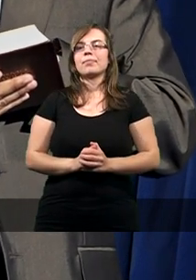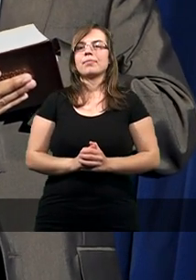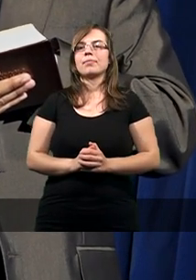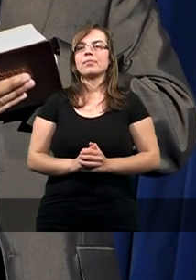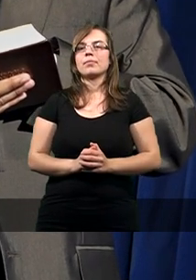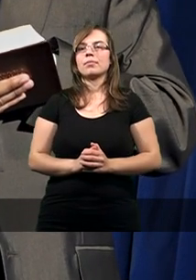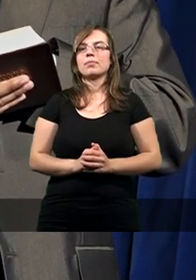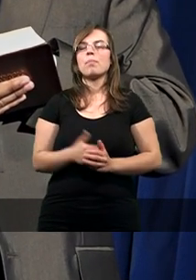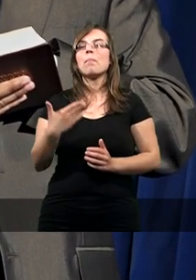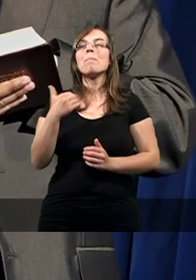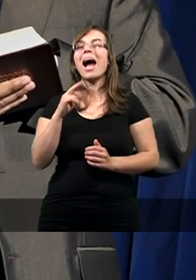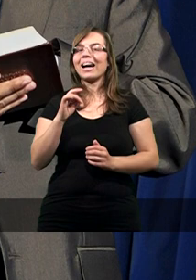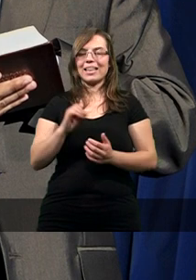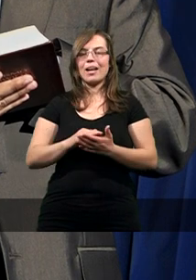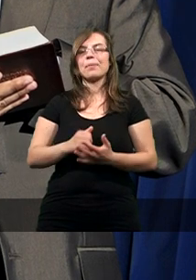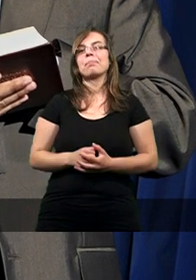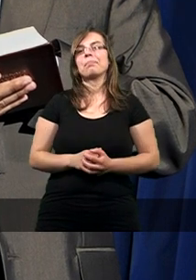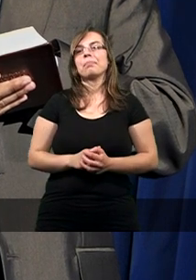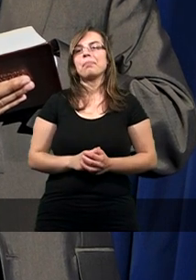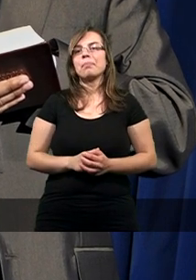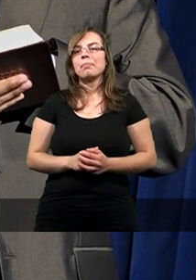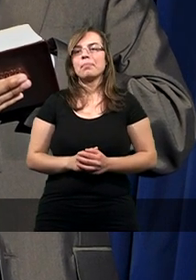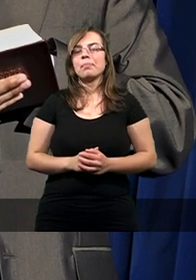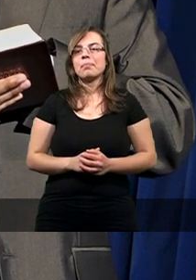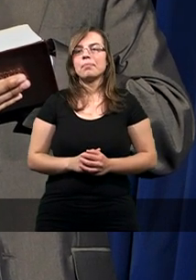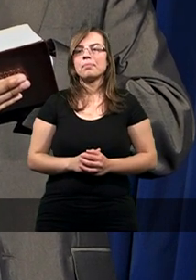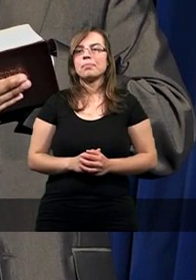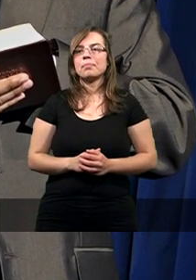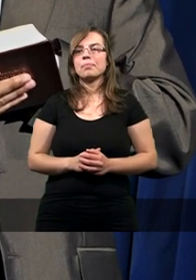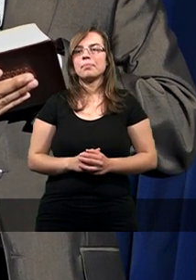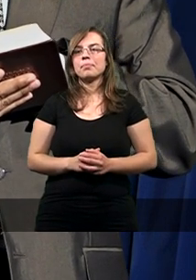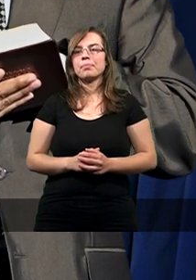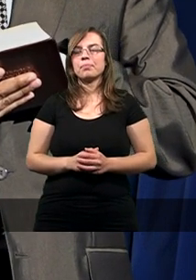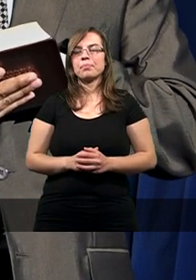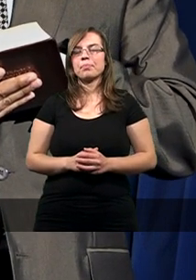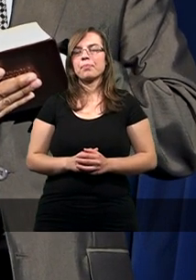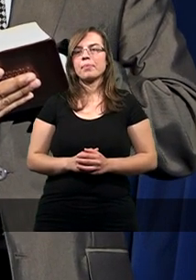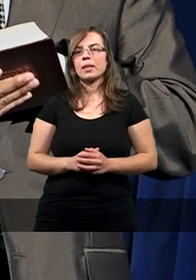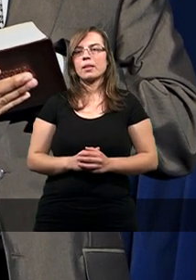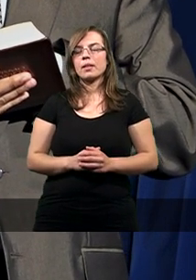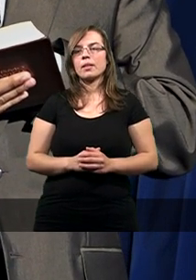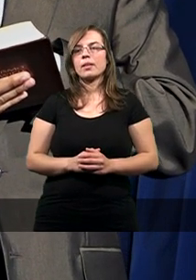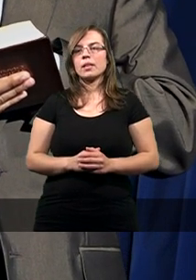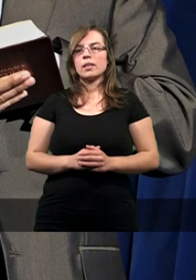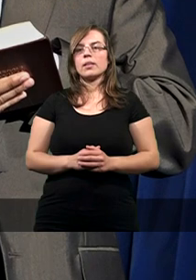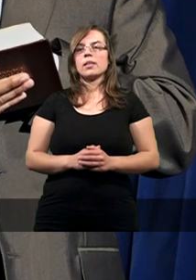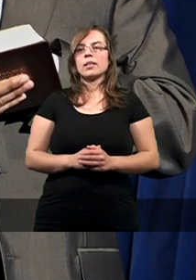saith Martha unto Jesus, Lord, if thou hadst been here, my brother would not have died. But I know that even now, whatsoever thou wilt